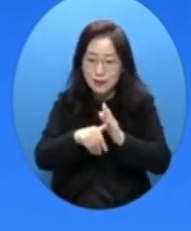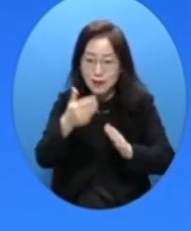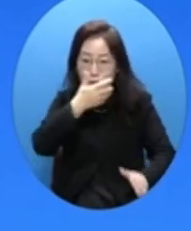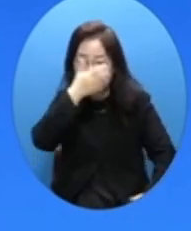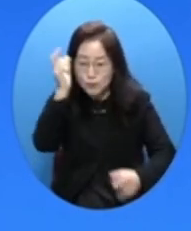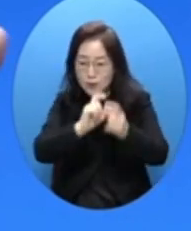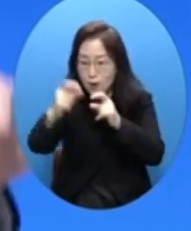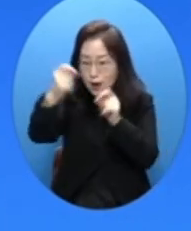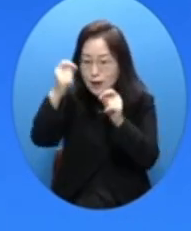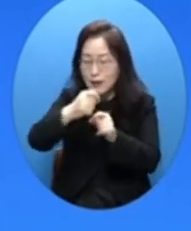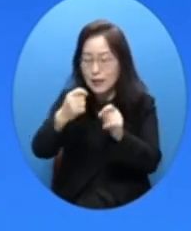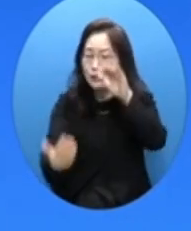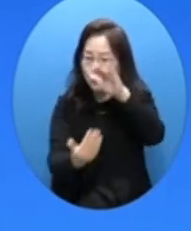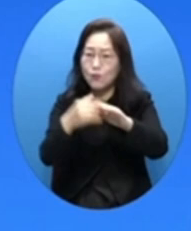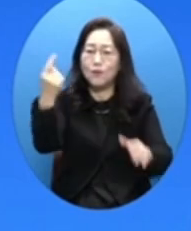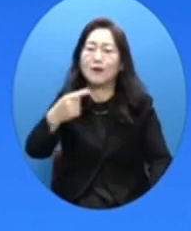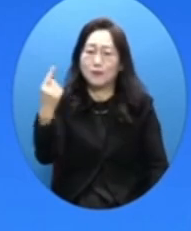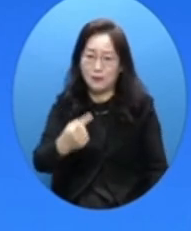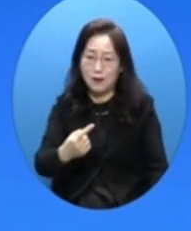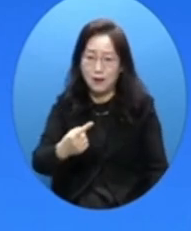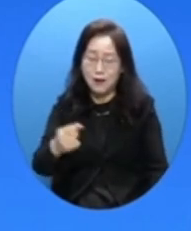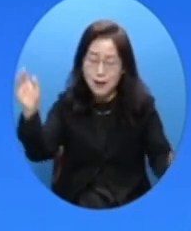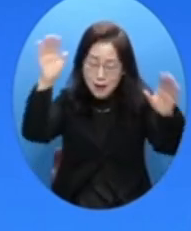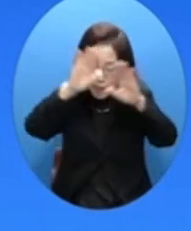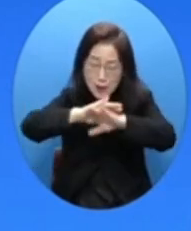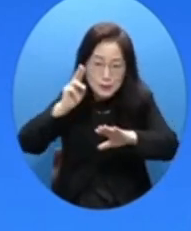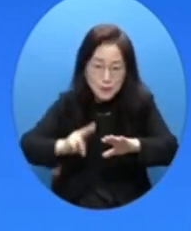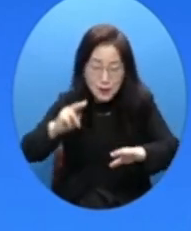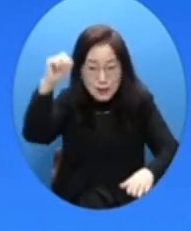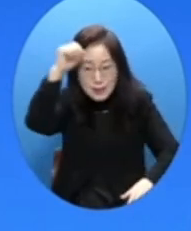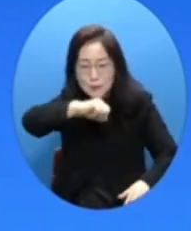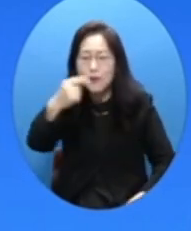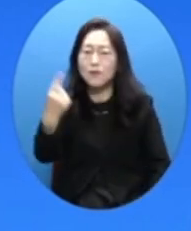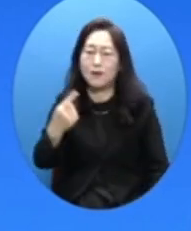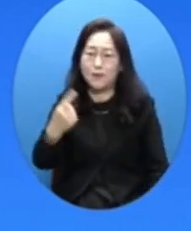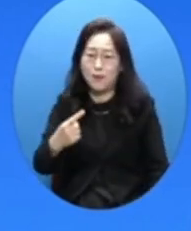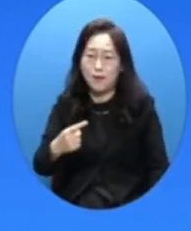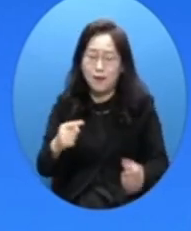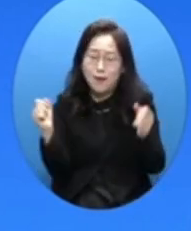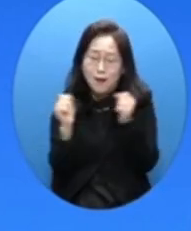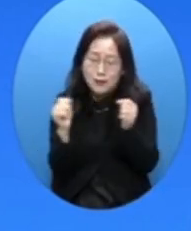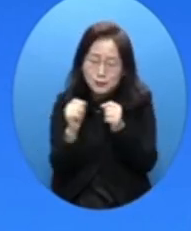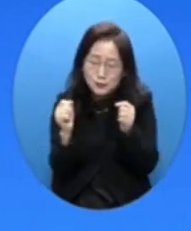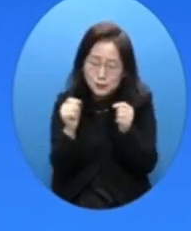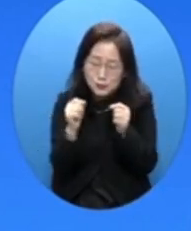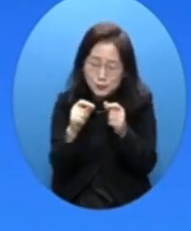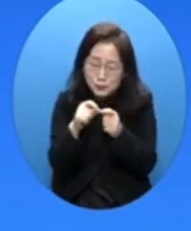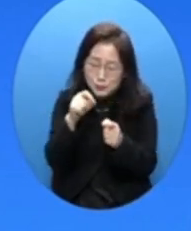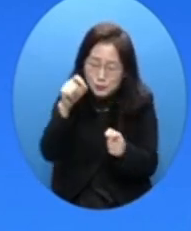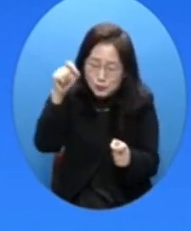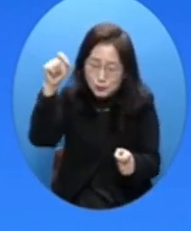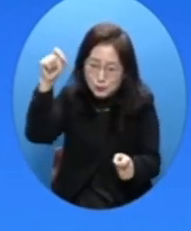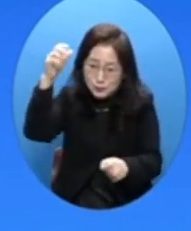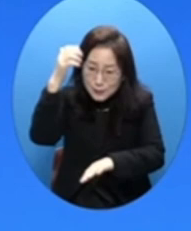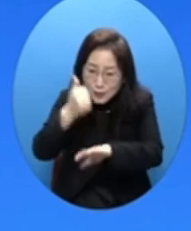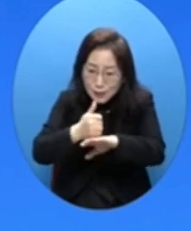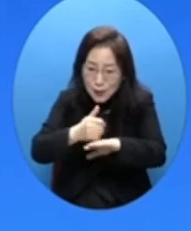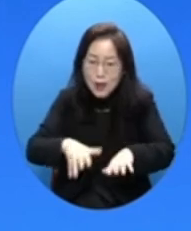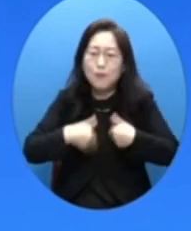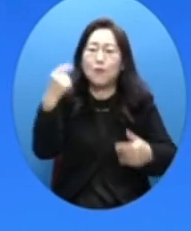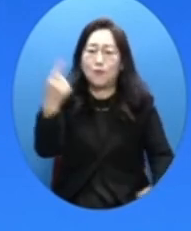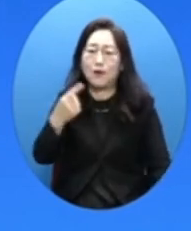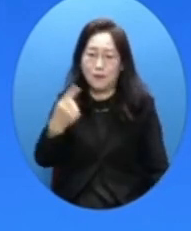되기를 바랍니다 밤이 깊으면 새벽에 밝아오고 긴 겨울이 지나면 봄이 밝아 오는 것입니다 이제